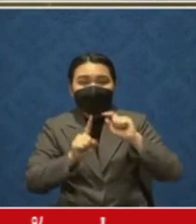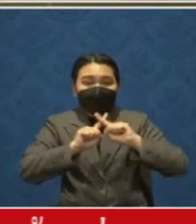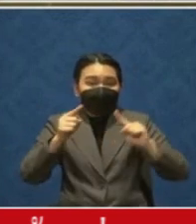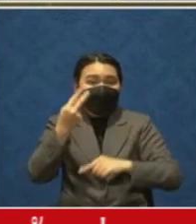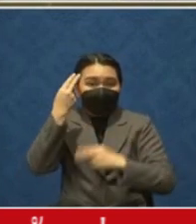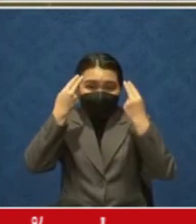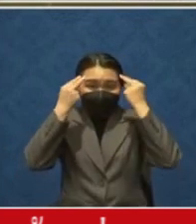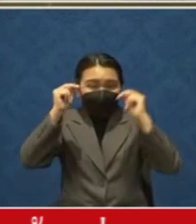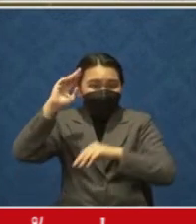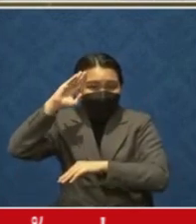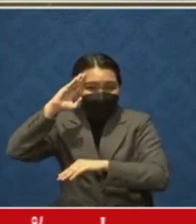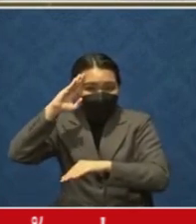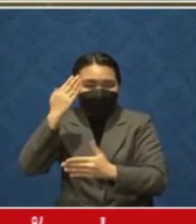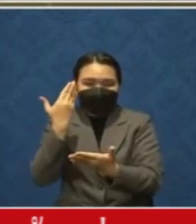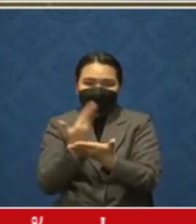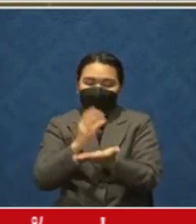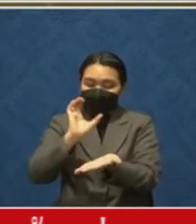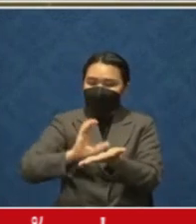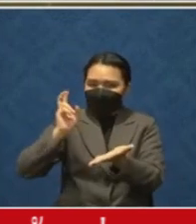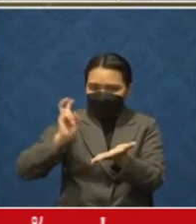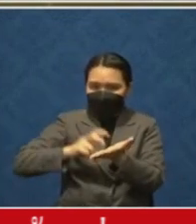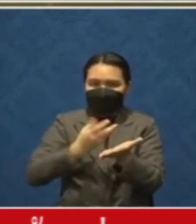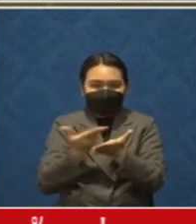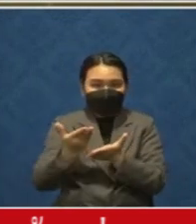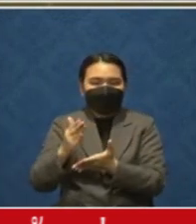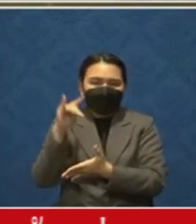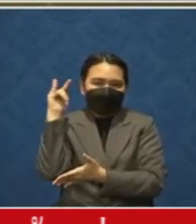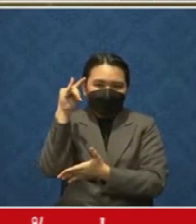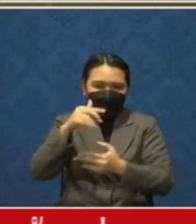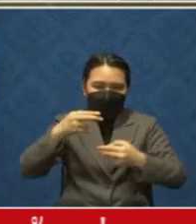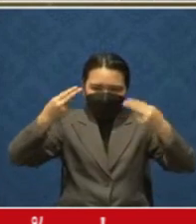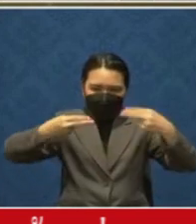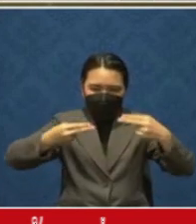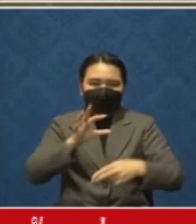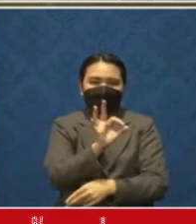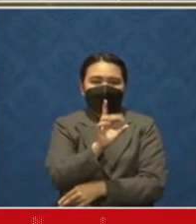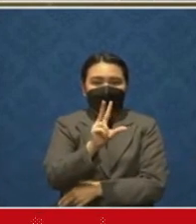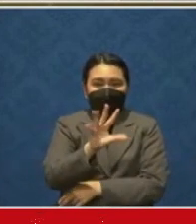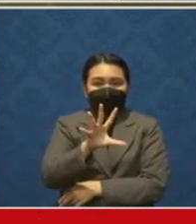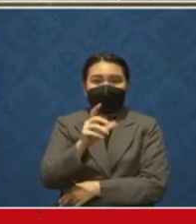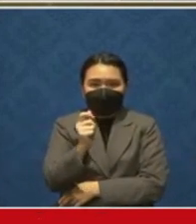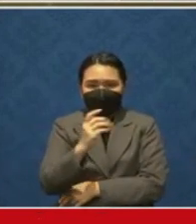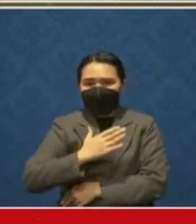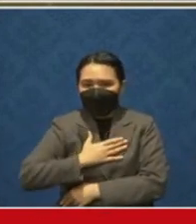โอชากับอนุมัติให้ไปซื้อเครื่องบินลบ F-35A ดังนั้น